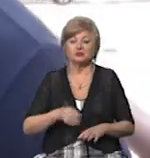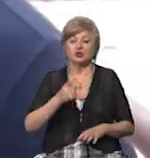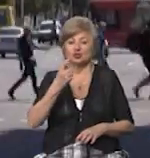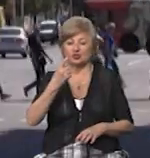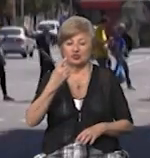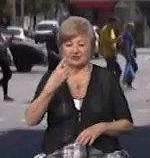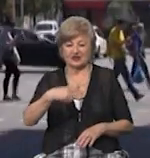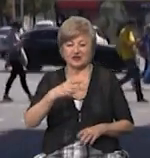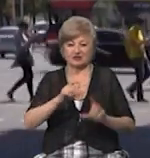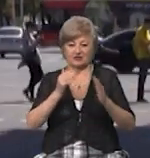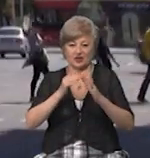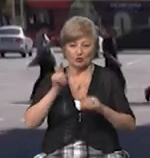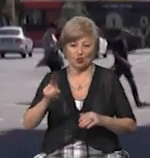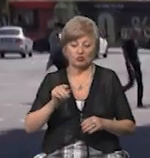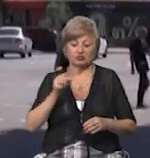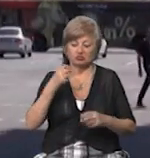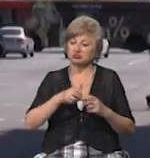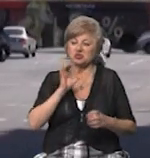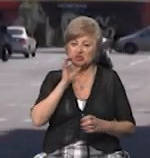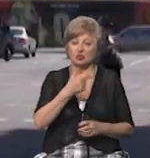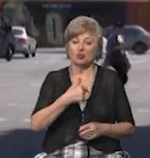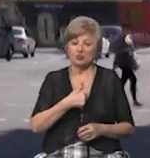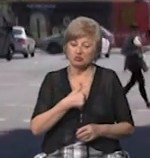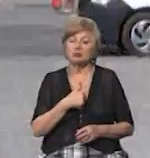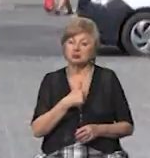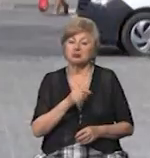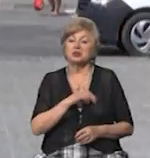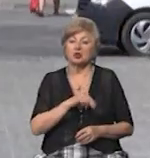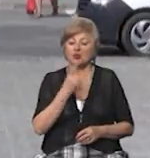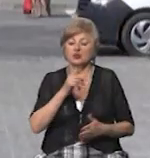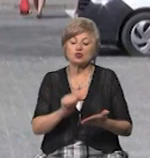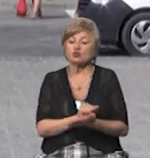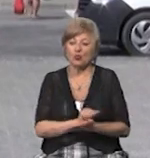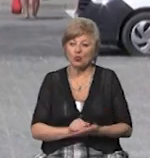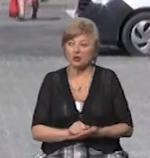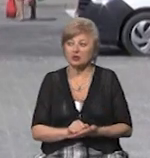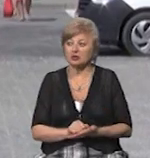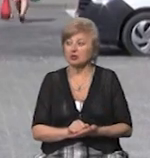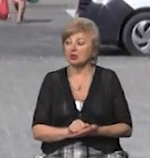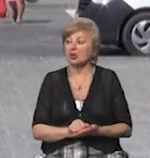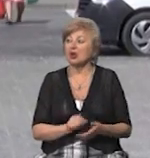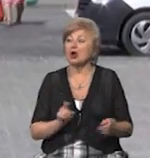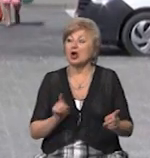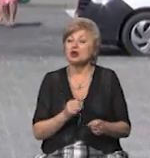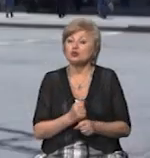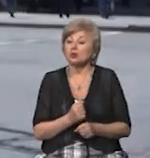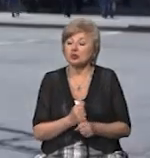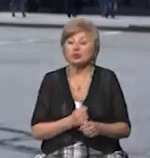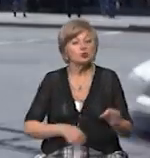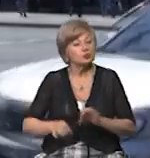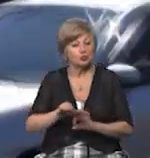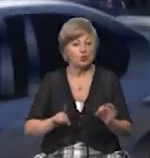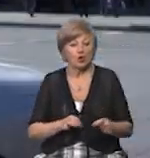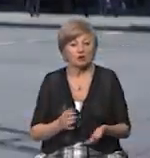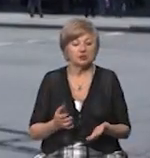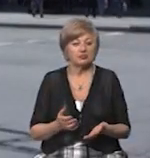будинку. Загроза дуже серйозна. Я працюю згідно з виданою мені документацією. А терміни робіт які? Згідно з проєкту 5